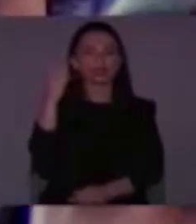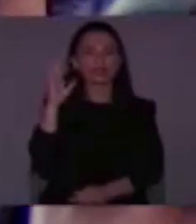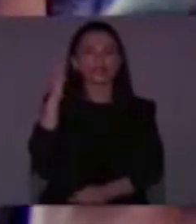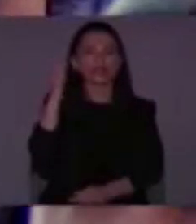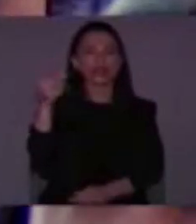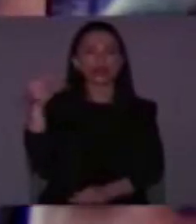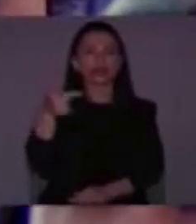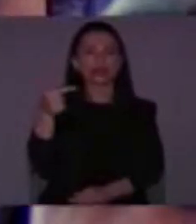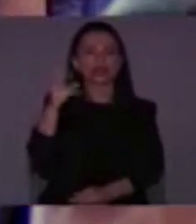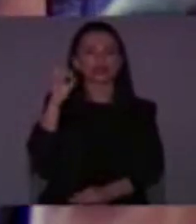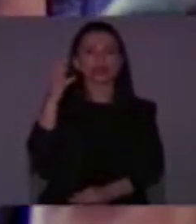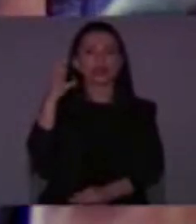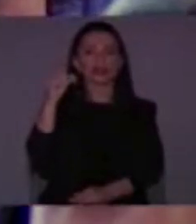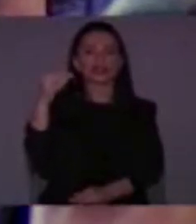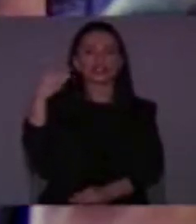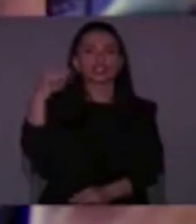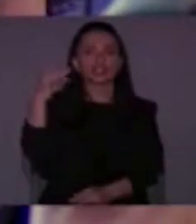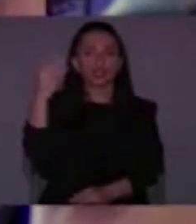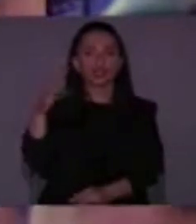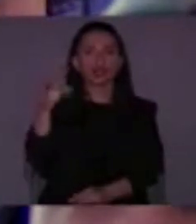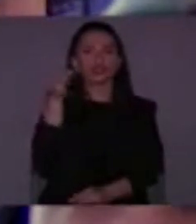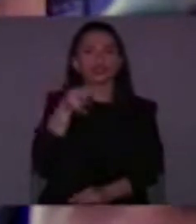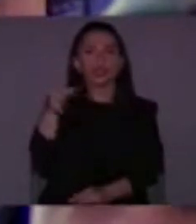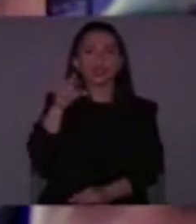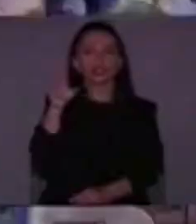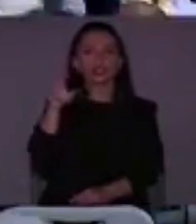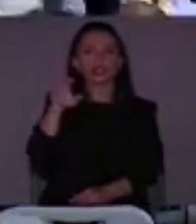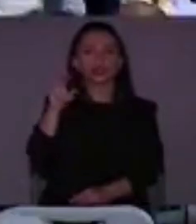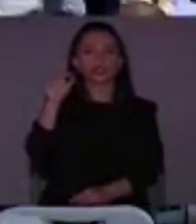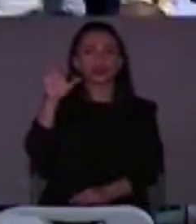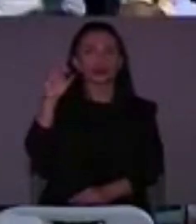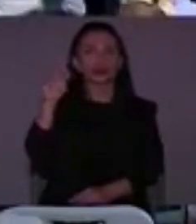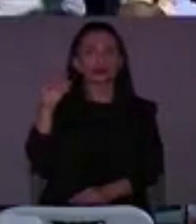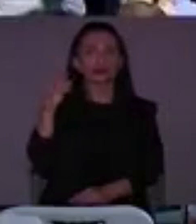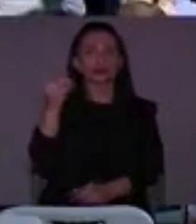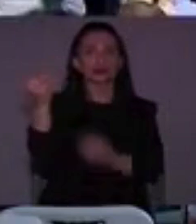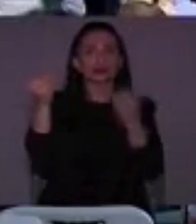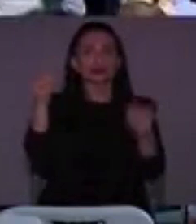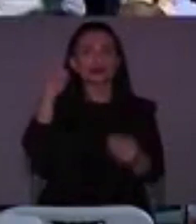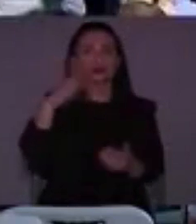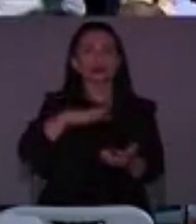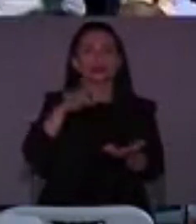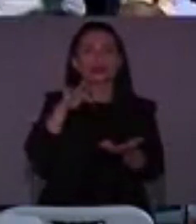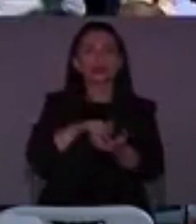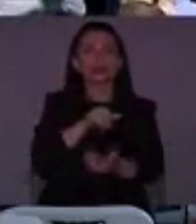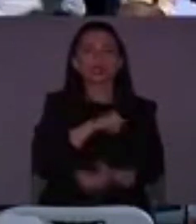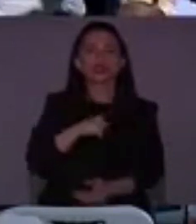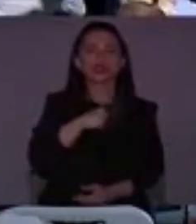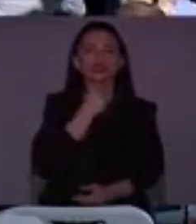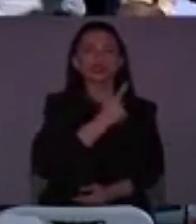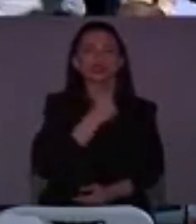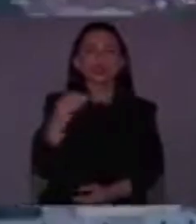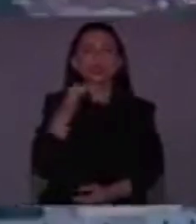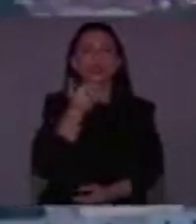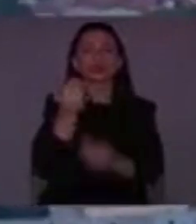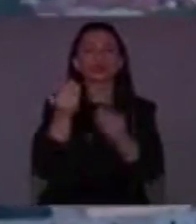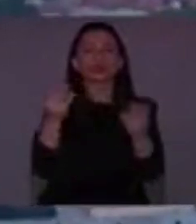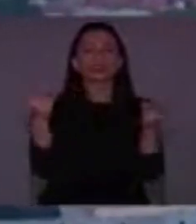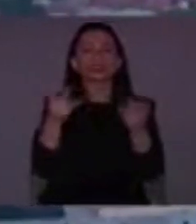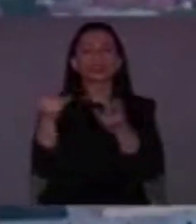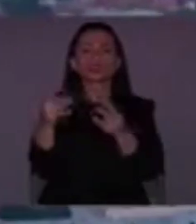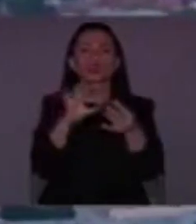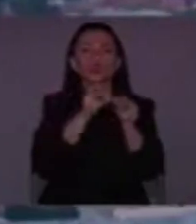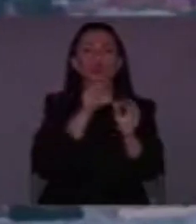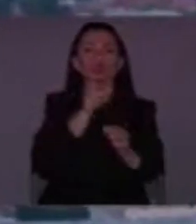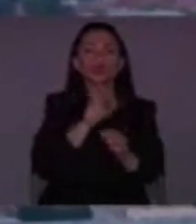ვაკეს, გლდანს, ნაძალადებს, ისანს, სამგორს, დიდუბესა და ჩუღურეთს. ვიცი თბილისის თითეული უბნის საჭიროება,